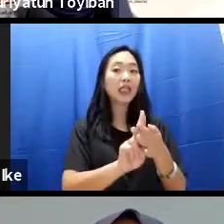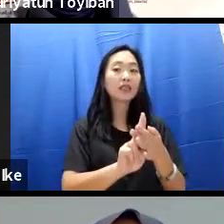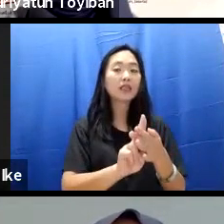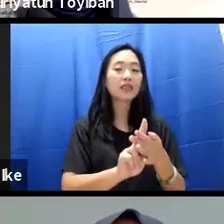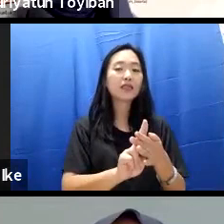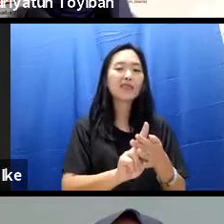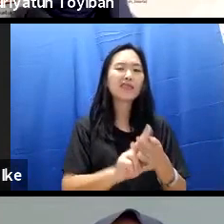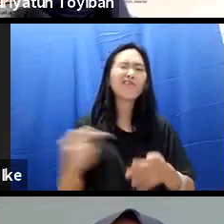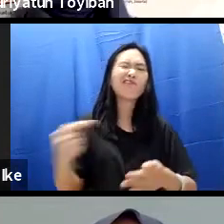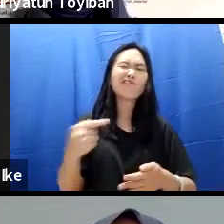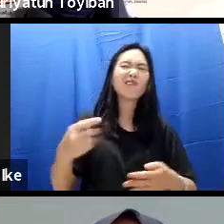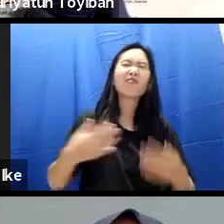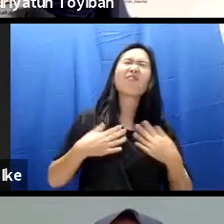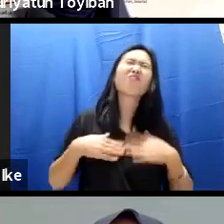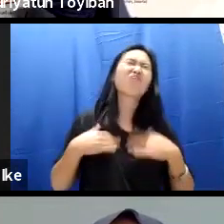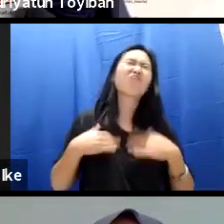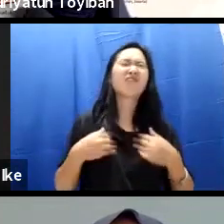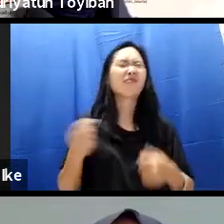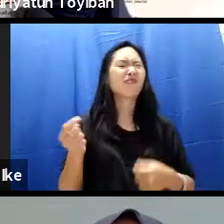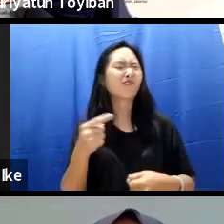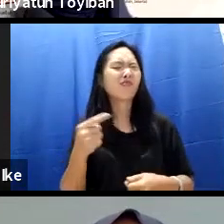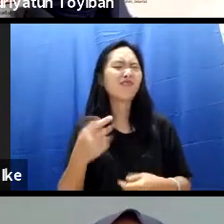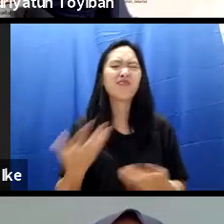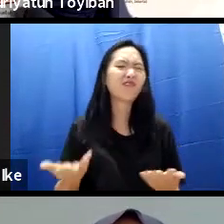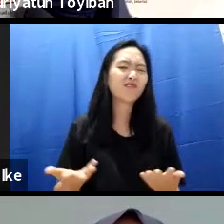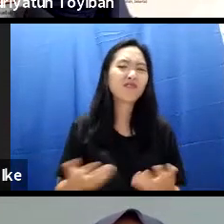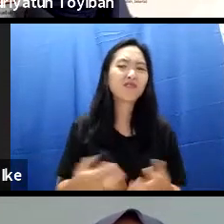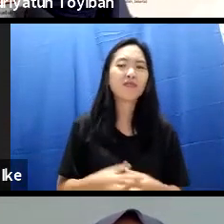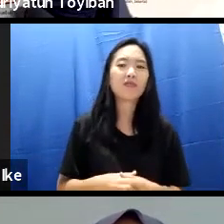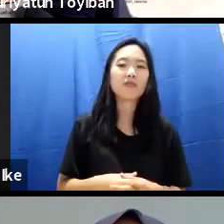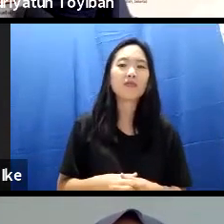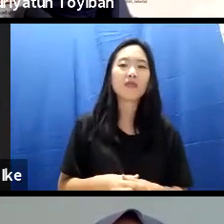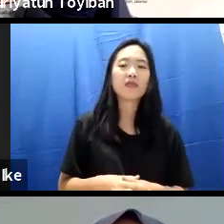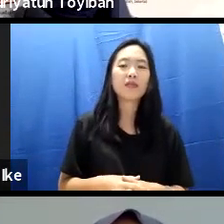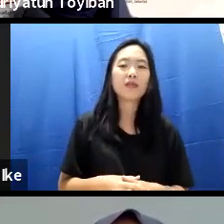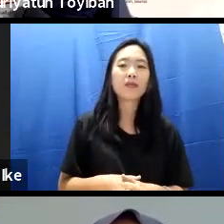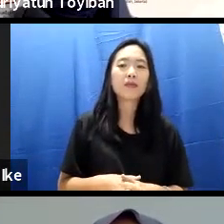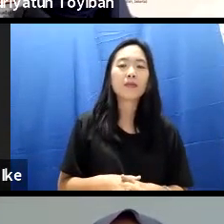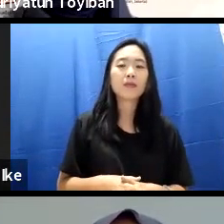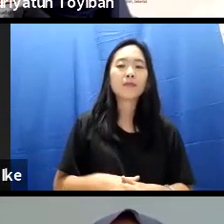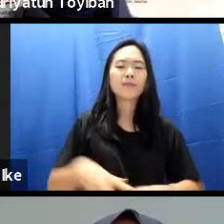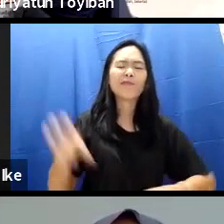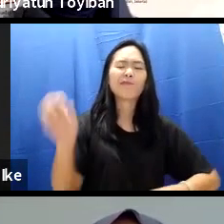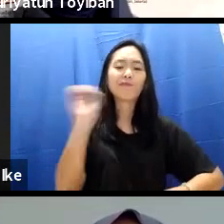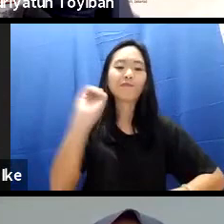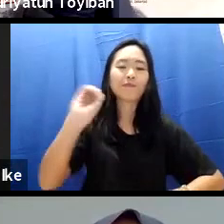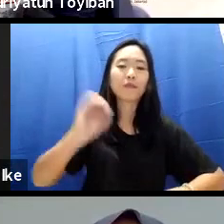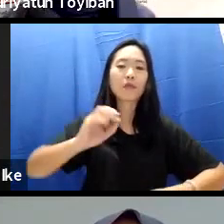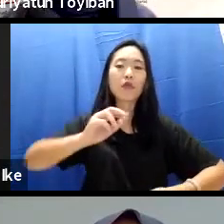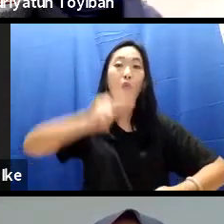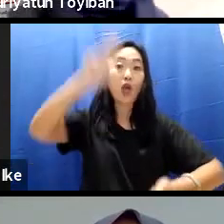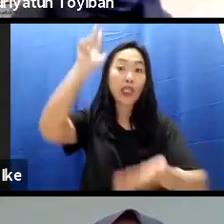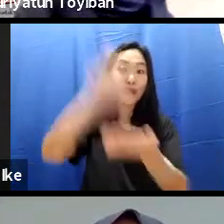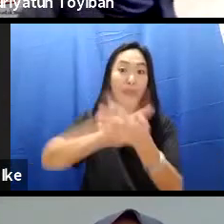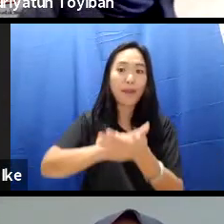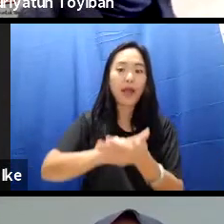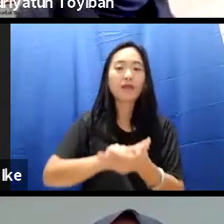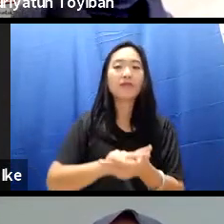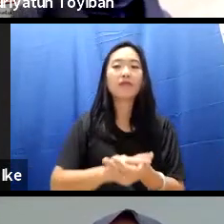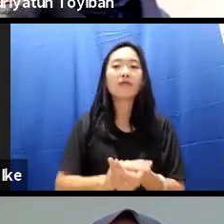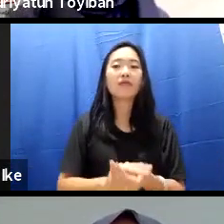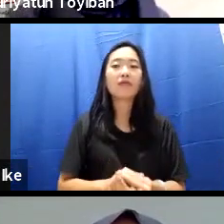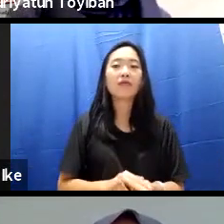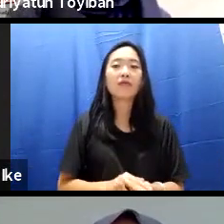ya. Kayaknya nggak ada benar-benar kebijakan gitu ya yang memang ditujukan untuk ini. Misalnya untuk hibah gitu